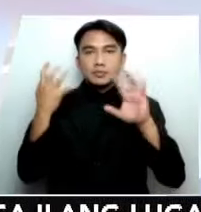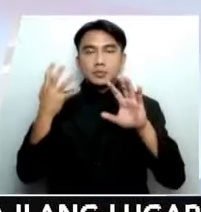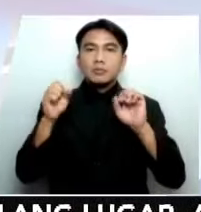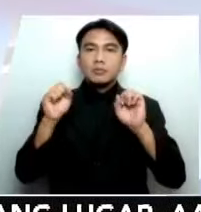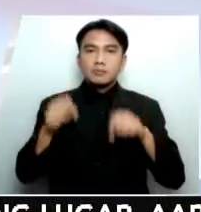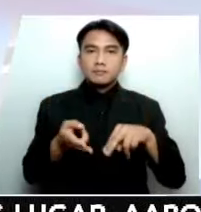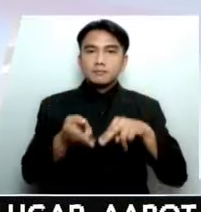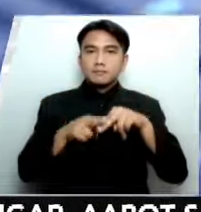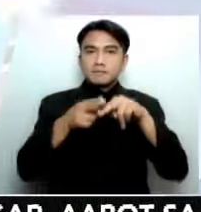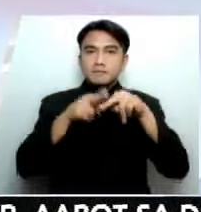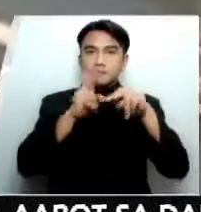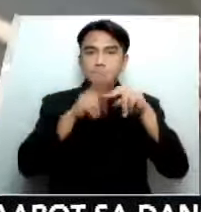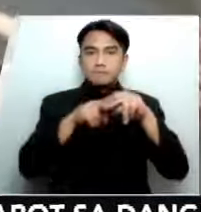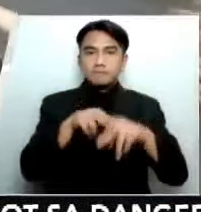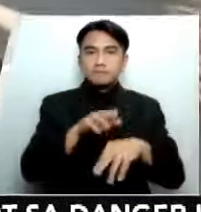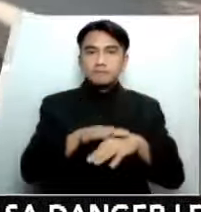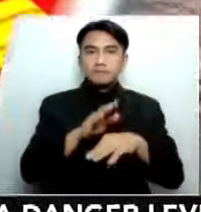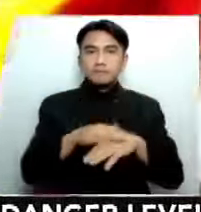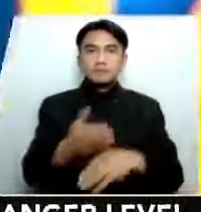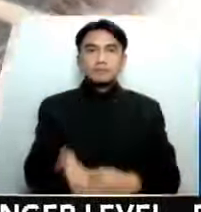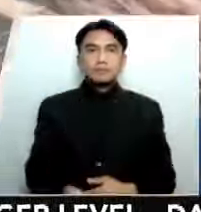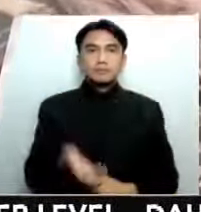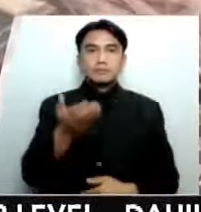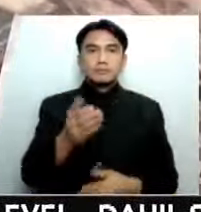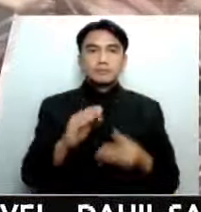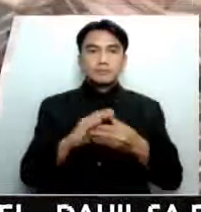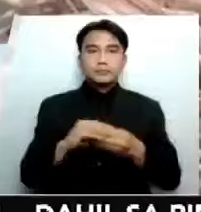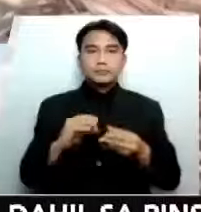si Tina Panganiban Perez.